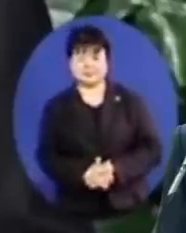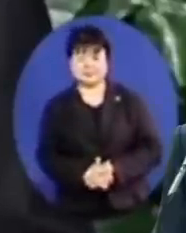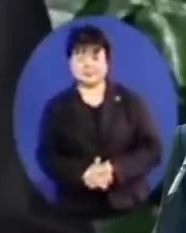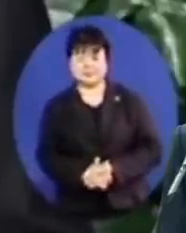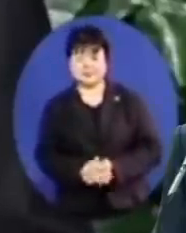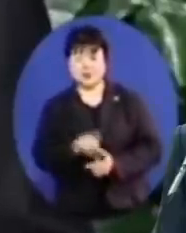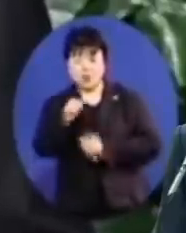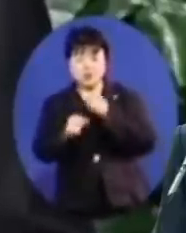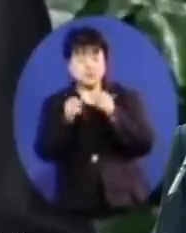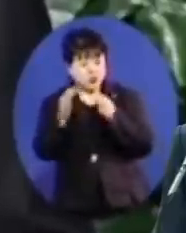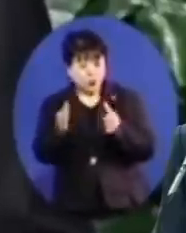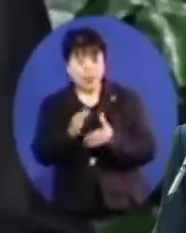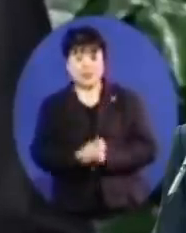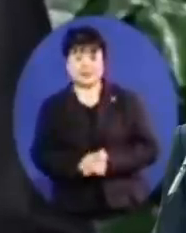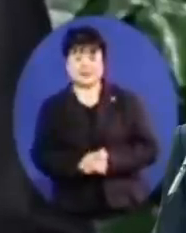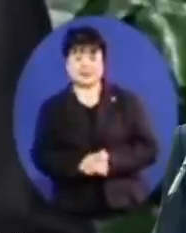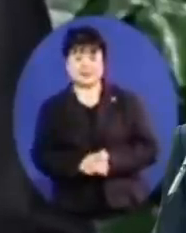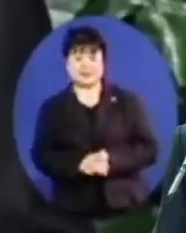50년간에